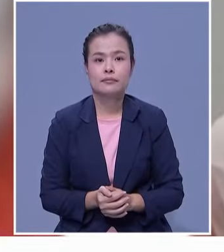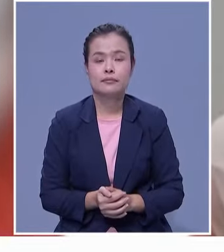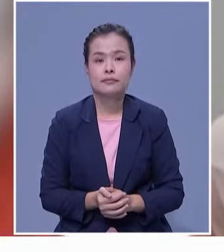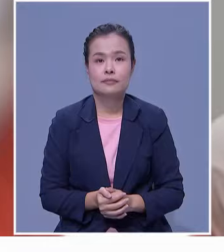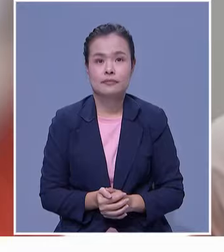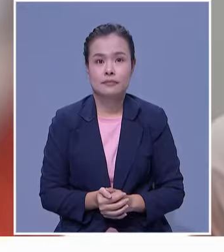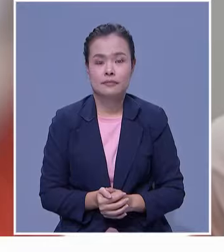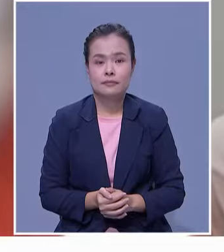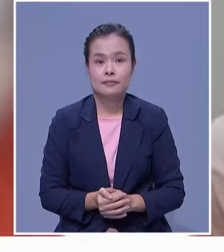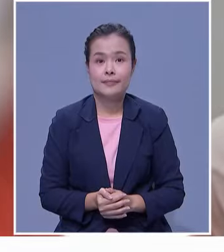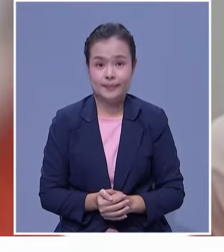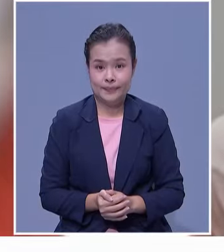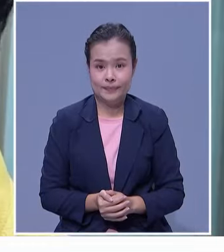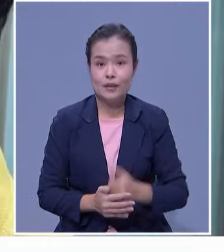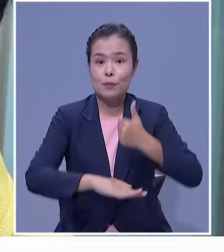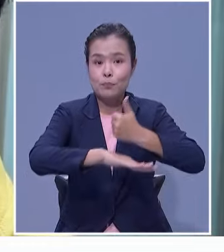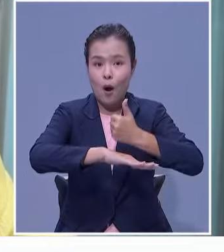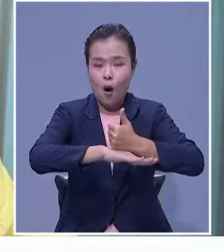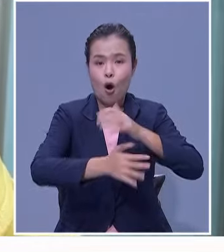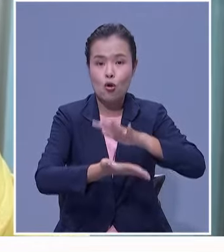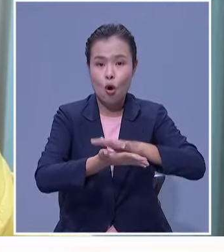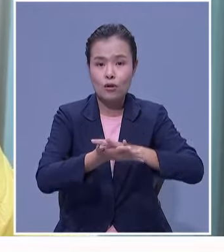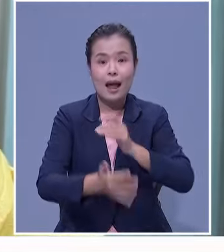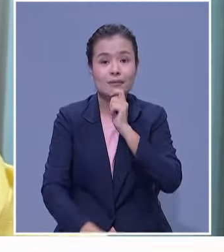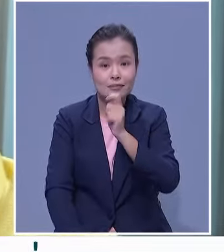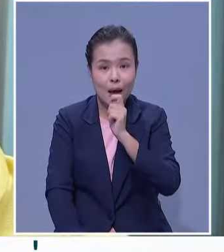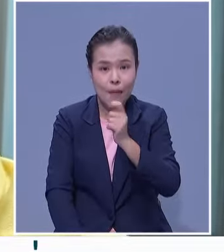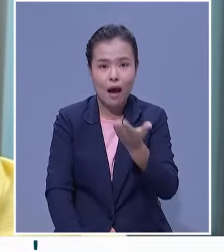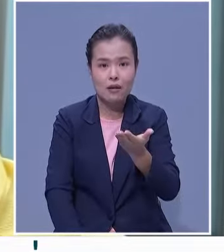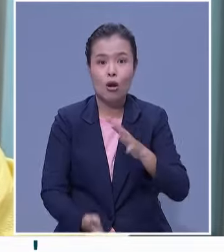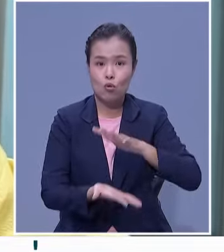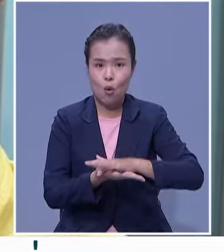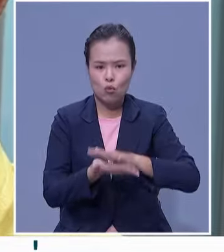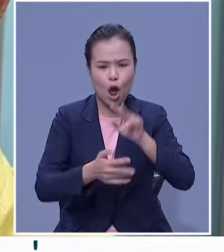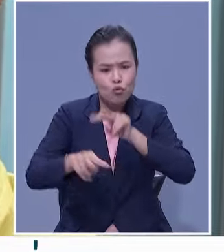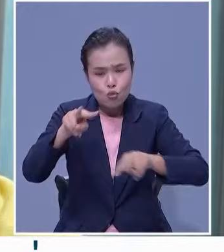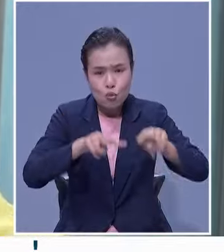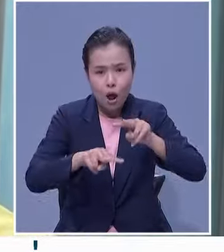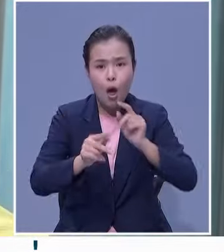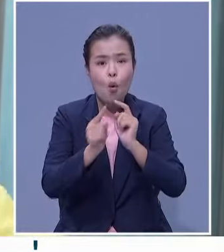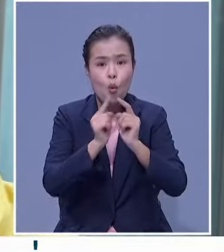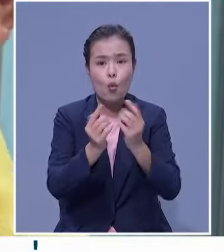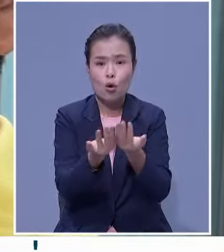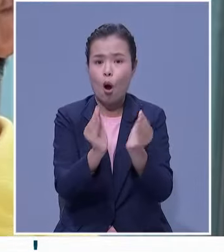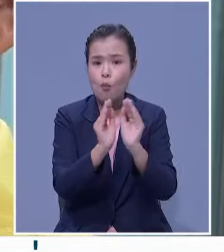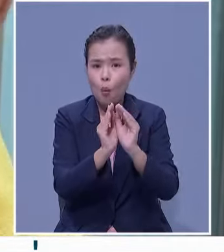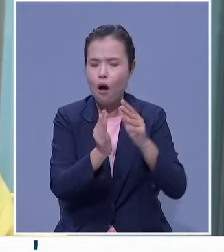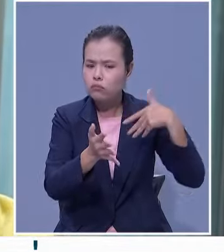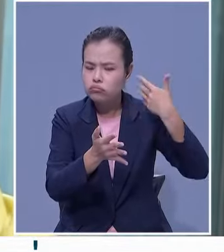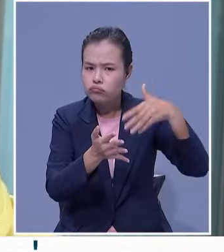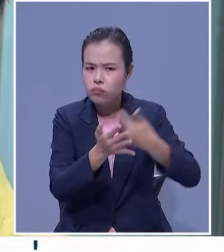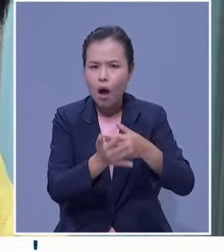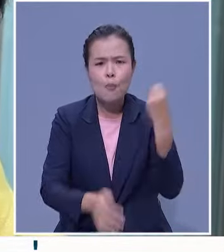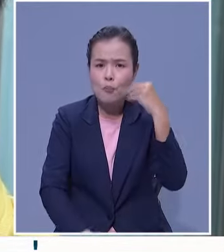ร.อภิวรุณสมมาผอ.ของโรงเรียนดังกล่าวให้สัมภาษณ์นะคะยืนยันว่าโรงเรียนดูแลเด็กและพูดคุยกับฝ่ายครอบครัวมาตลอดโดยโร